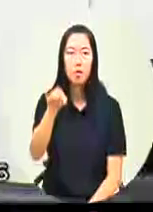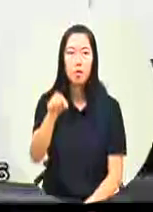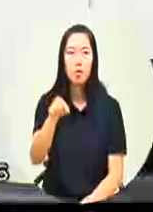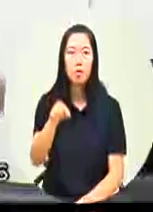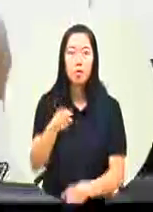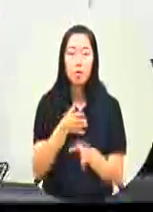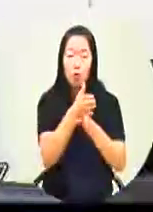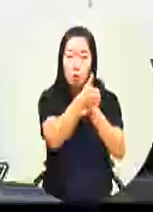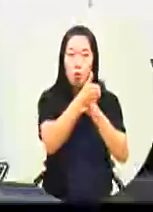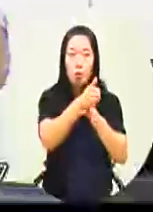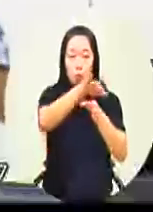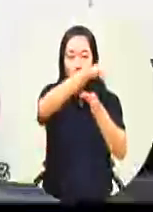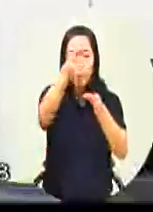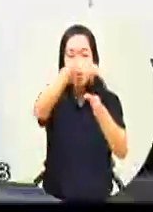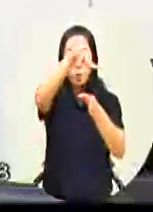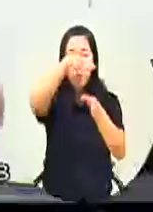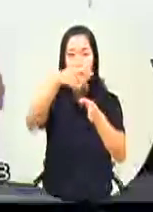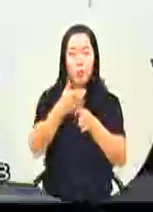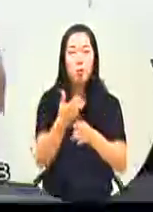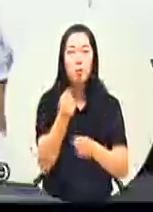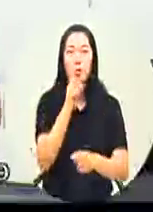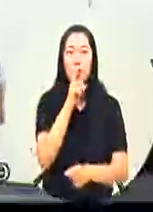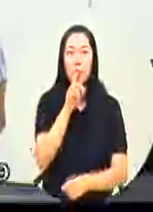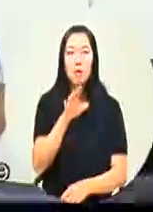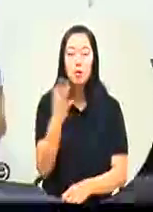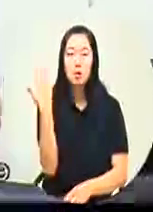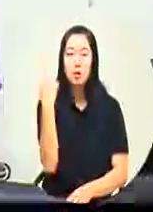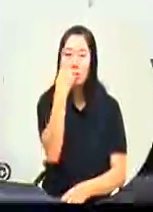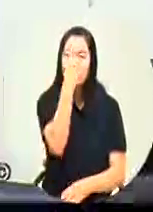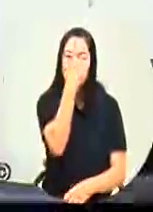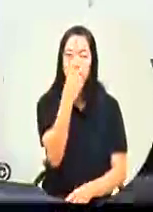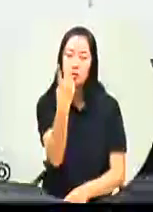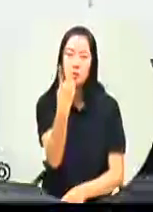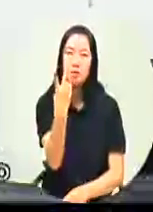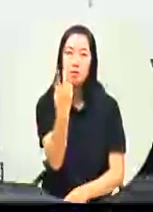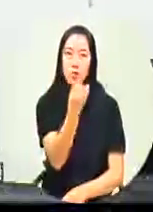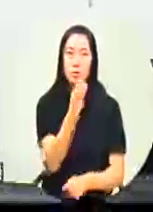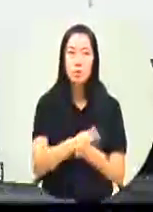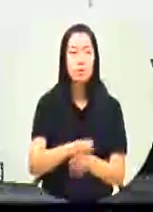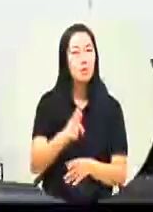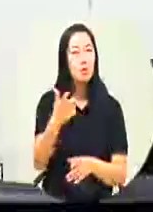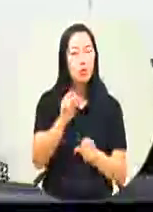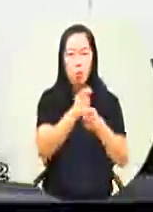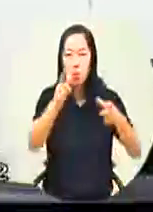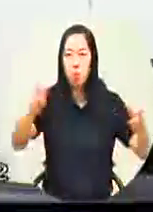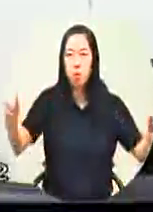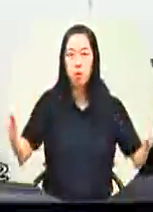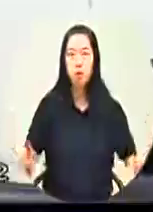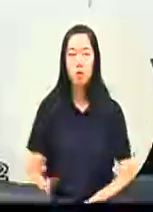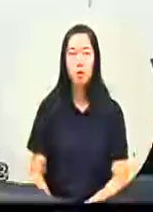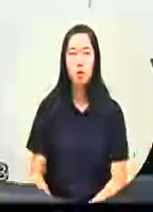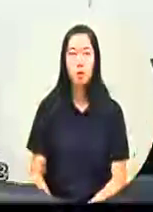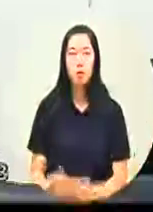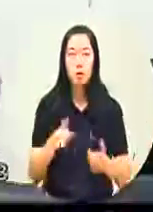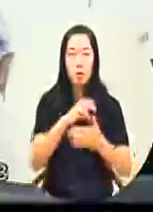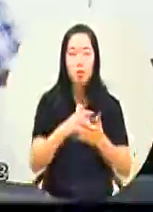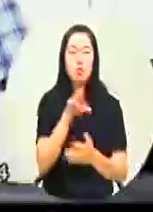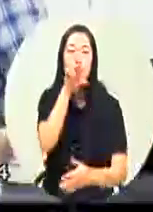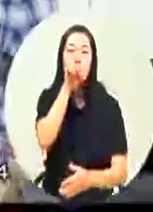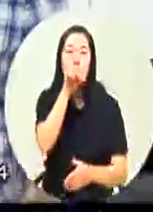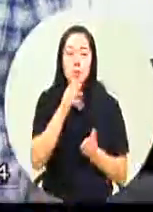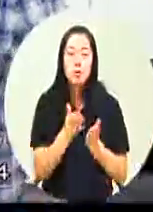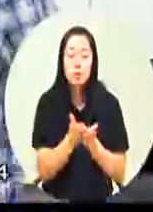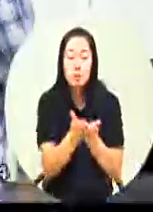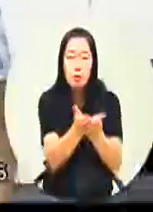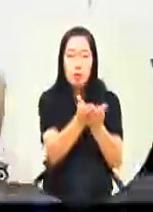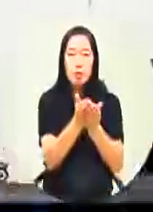开天顶的，而且一看哦，不止一种，以前只有一两种，现在他们五花八门，哦，搞得很多，包括鸭子船，哦，那个都很流